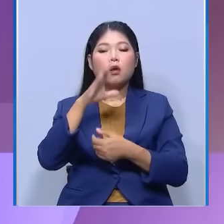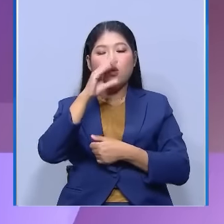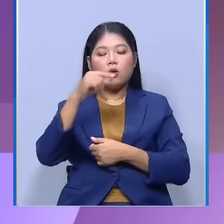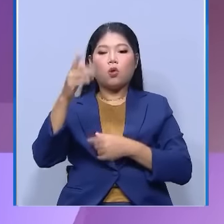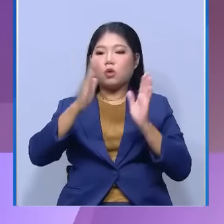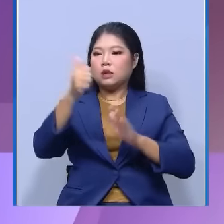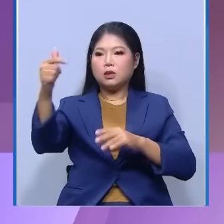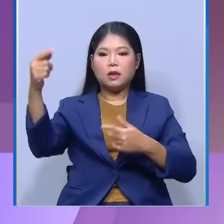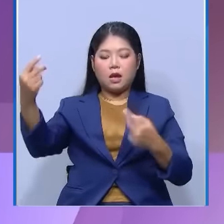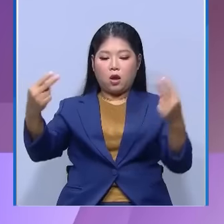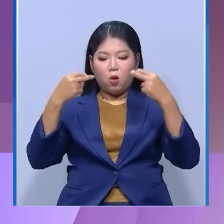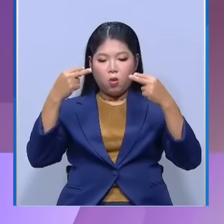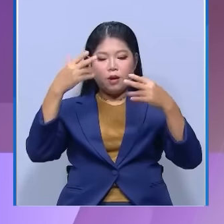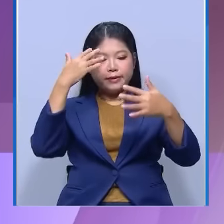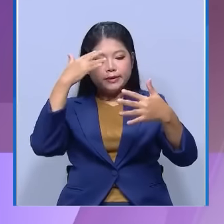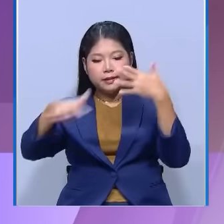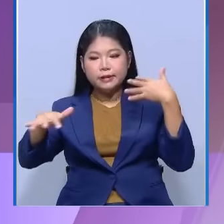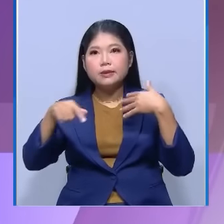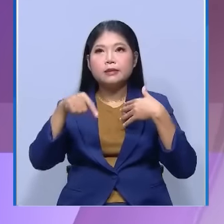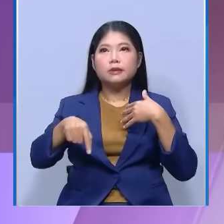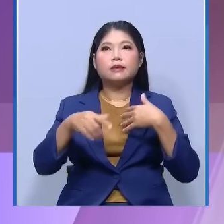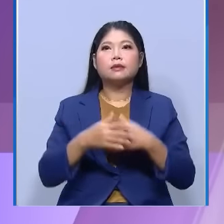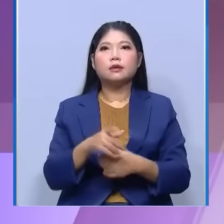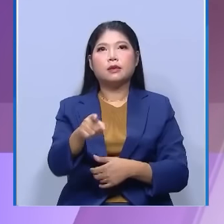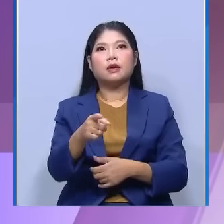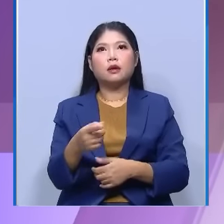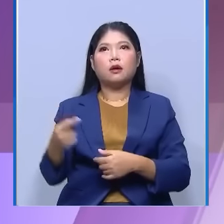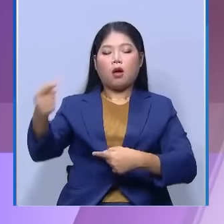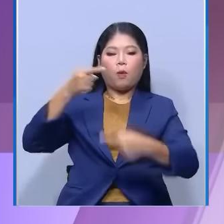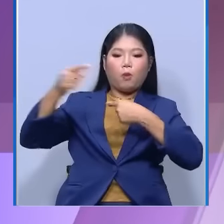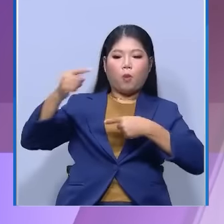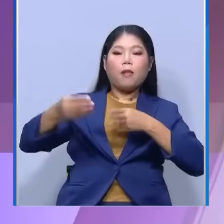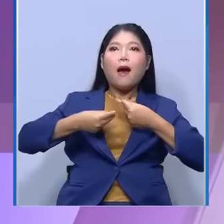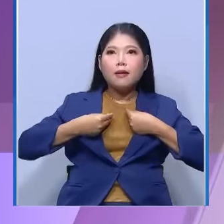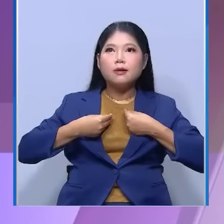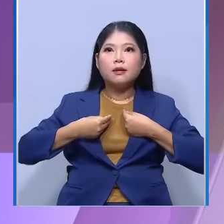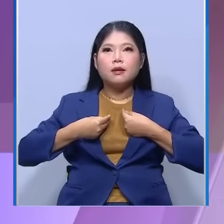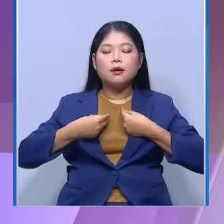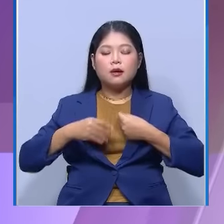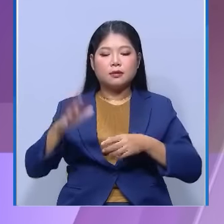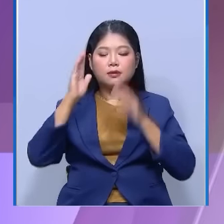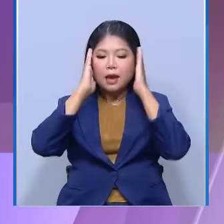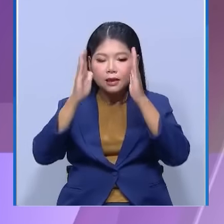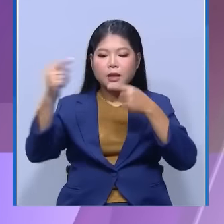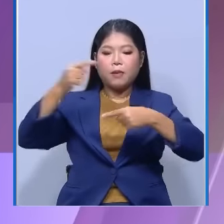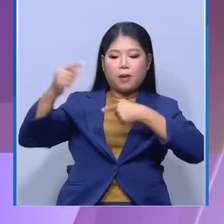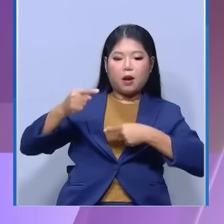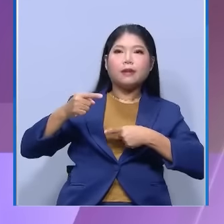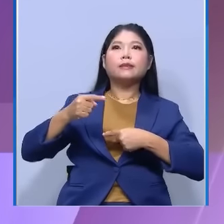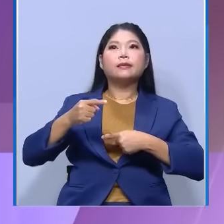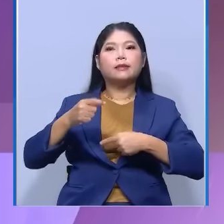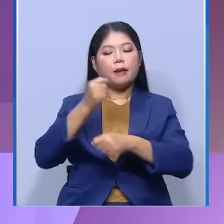ตนเป็นสารเตี้ยโหดเหี้ยมขาดความเห็นอกเห็นใจแขกและคนที่เขาตกเป็นข่าวนี่ยังเป็นพิธีกรอยู่หรือเปล่